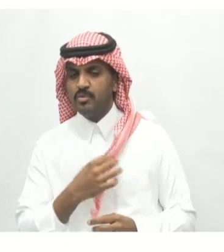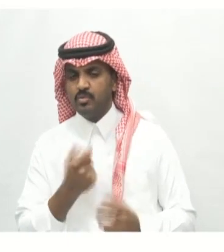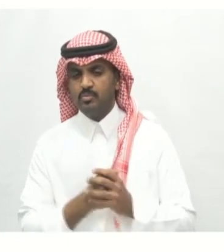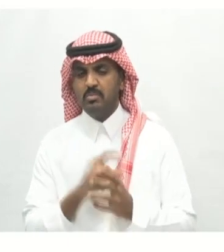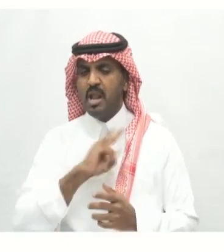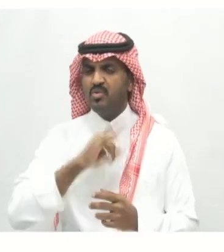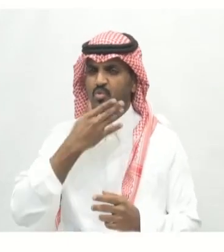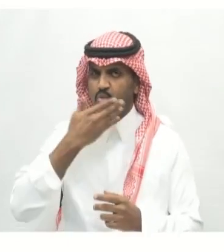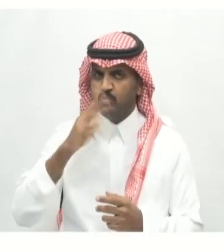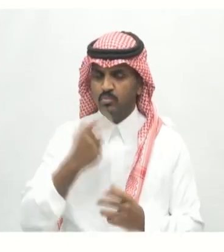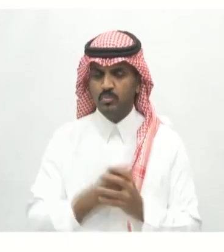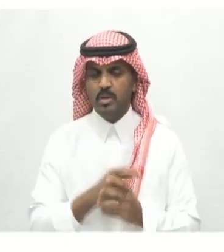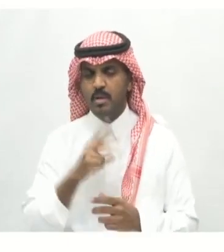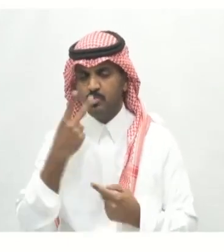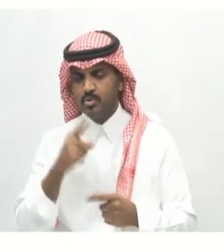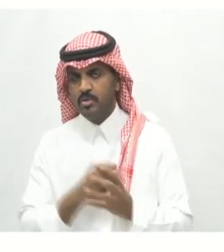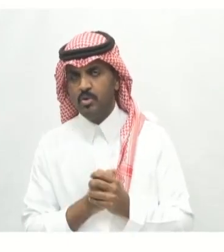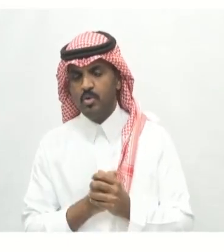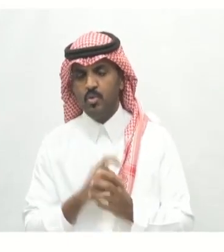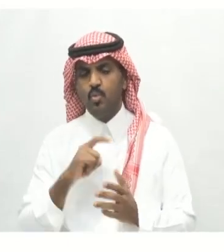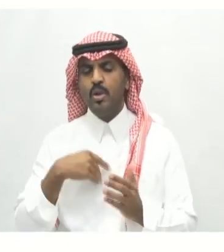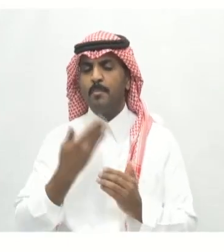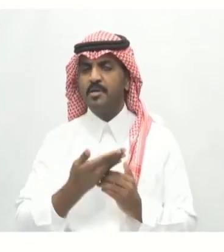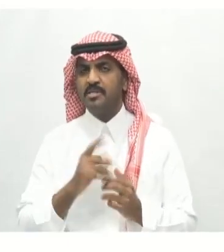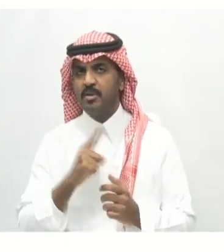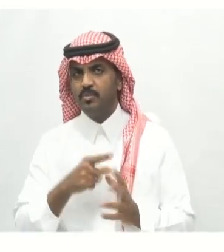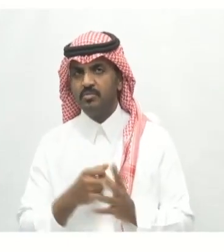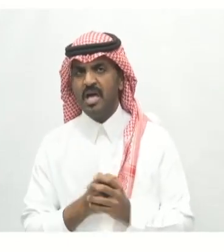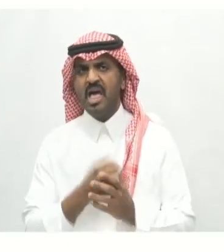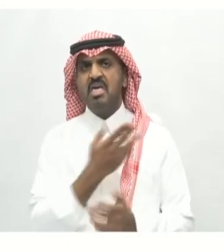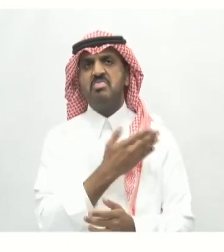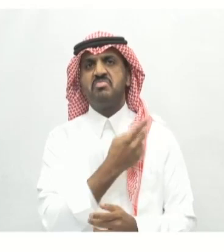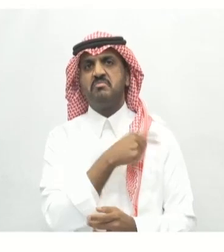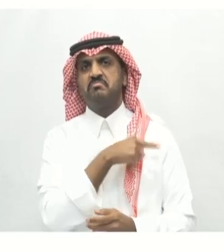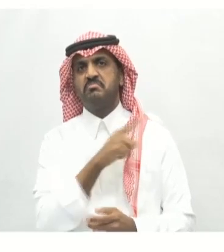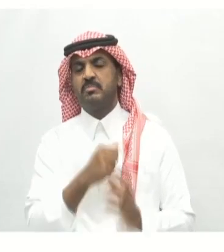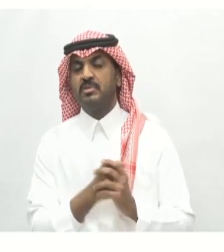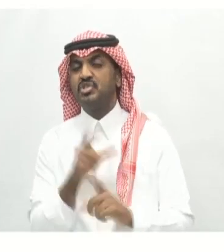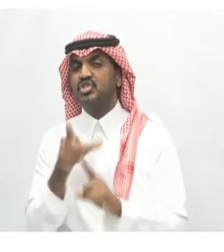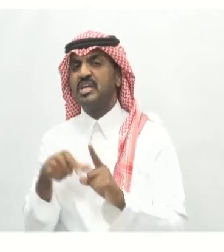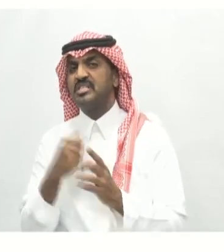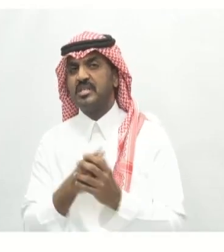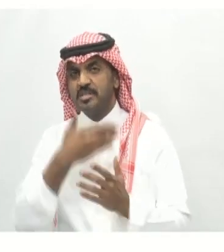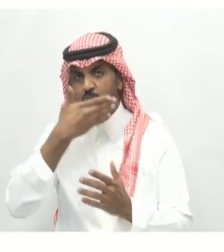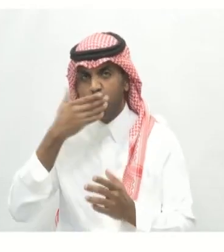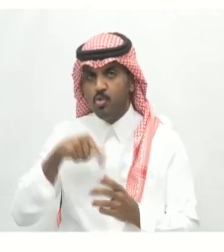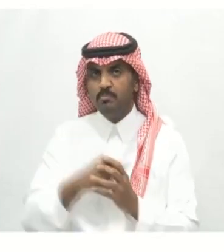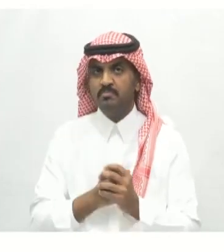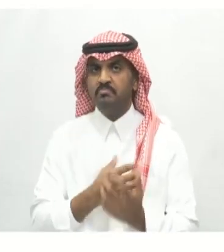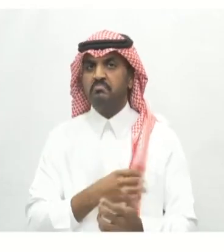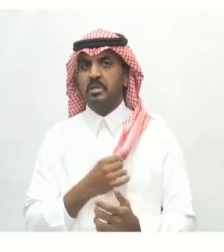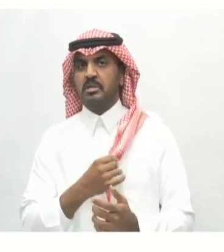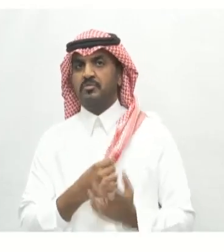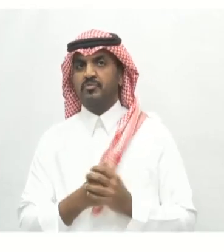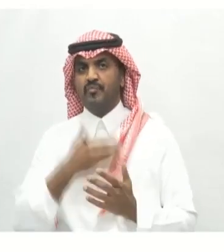لم يصح صومه ولم يجزئه عن نذره بل ياثم لو ان شخصا صام يوم عيد الفطر او